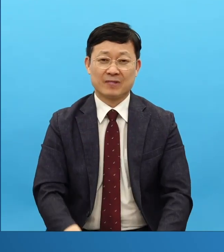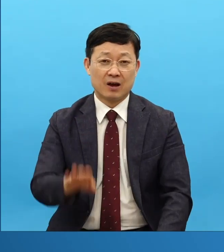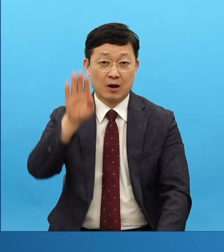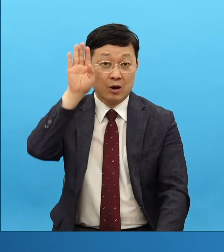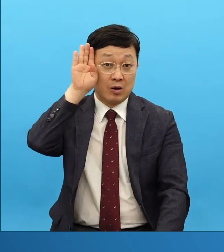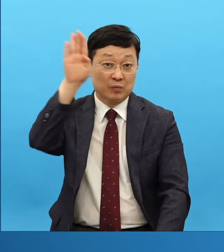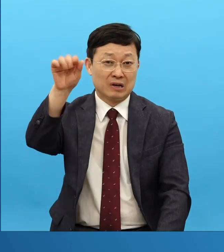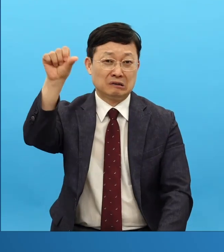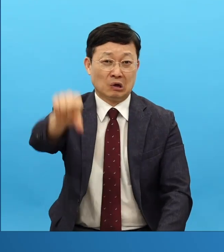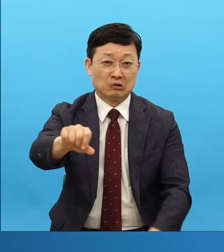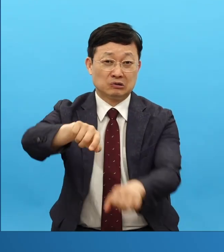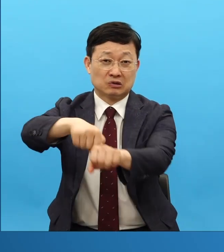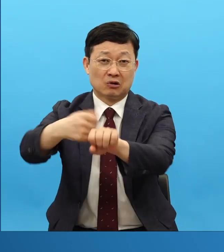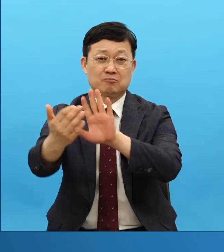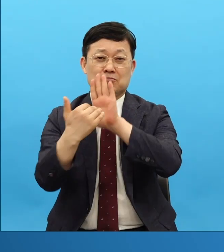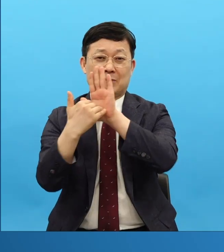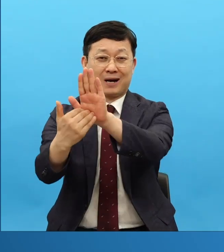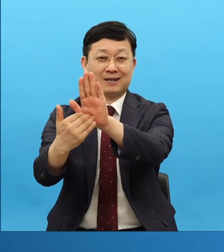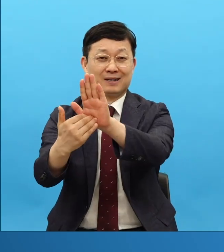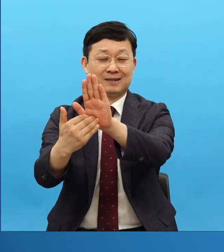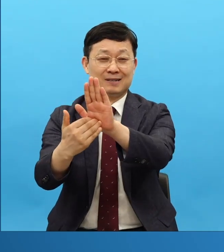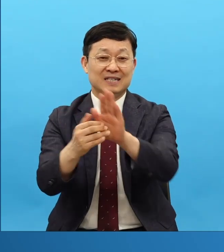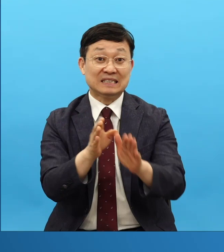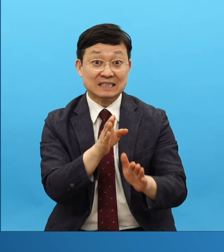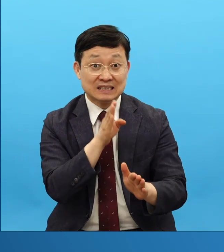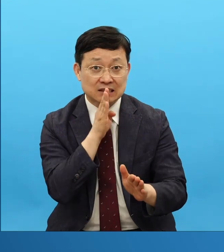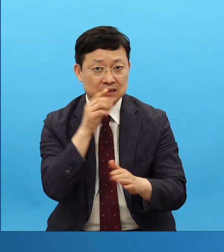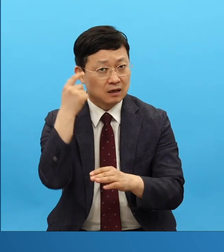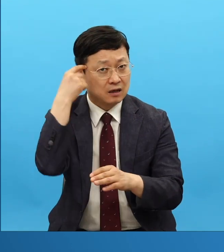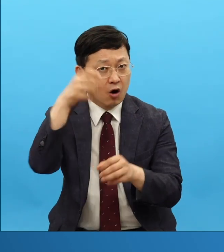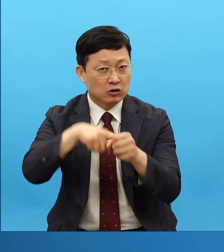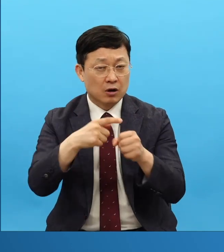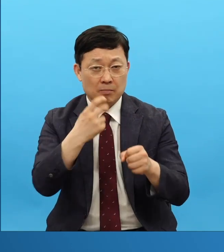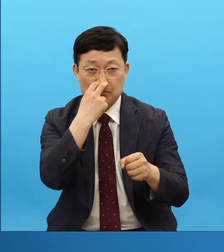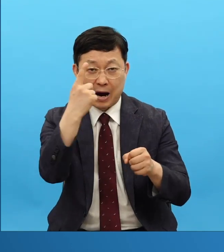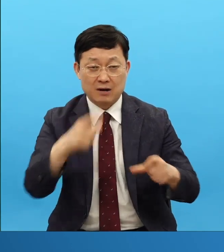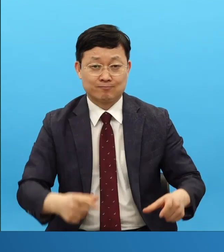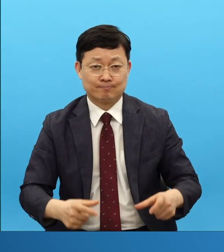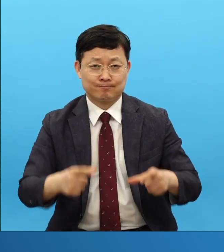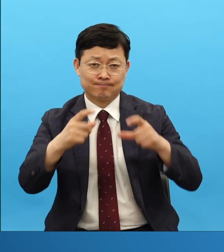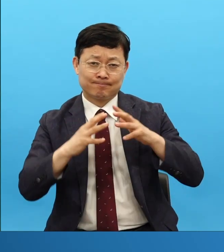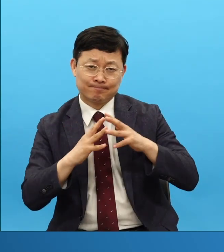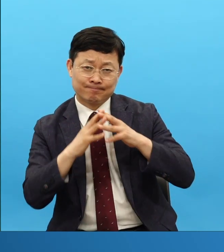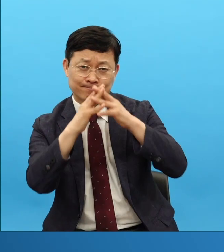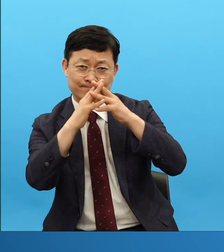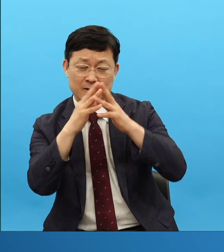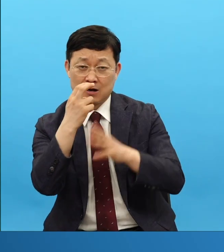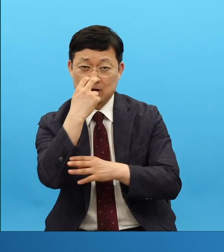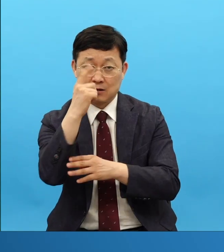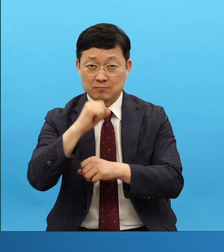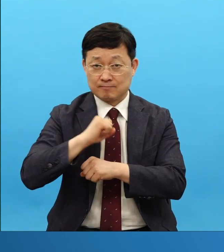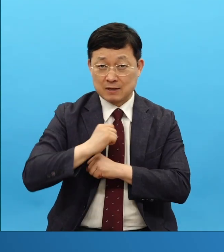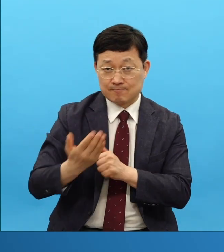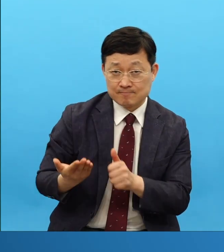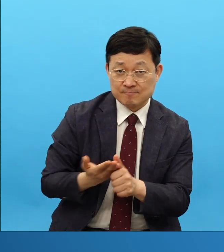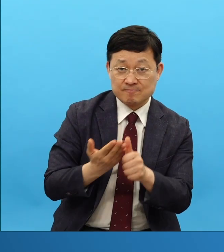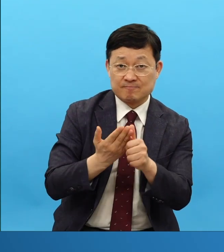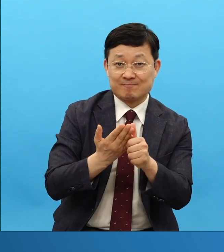미래의 저주와 재앙을 막을 실제적인 영적 망대를 세우며 영적 파수꾼을